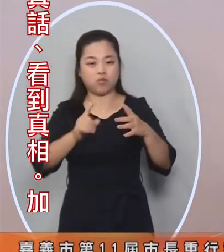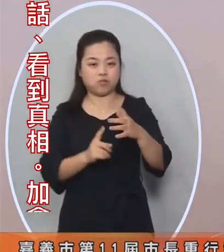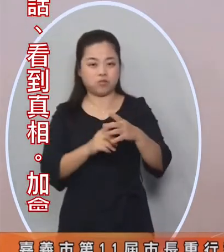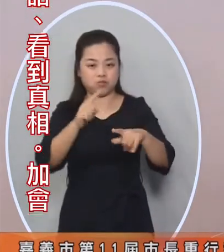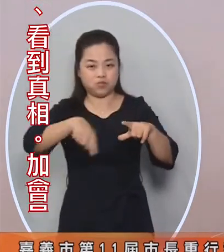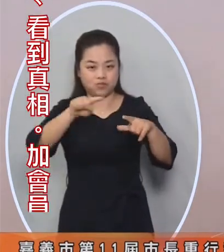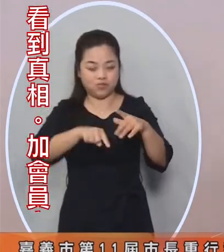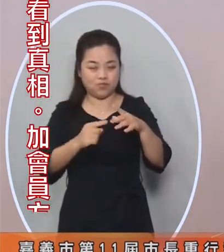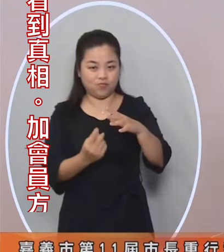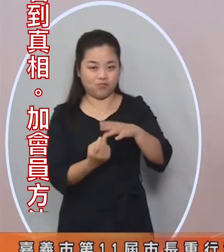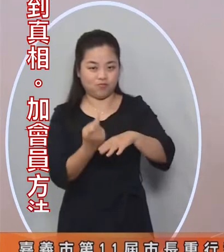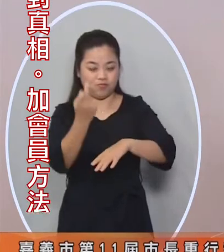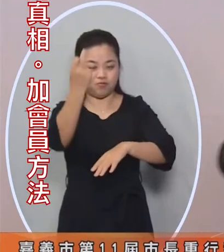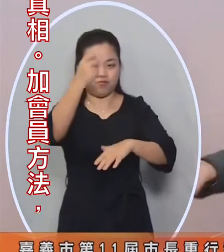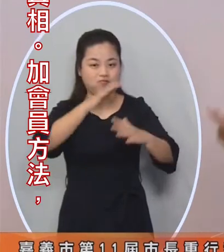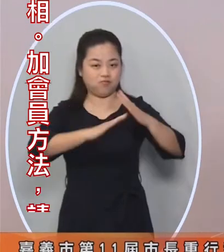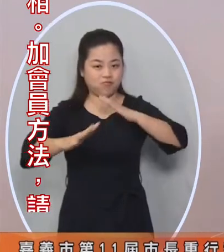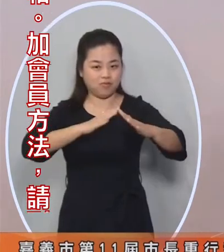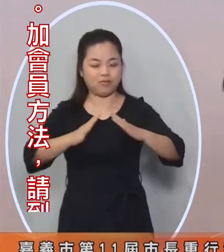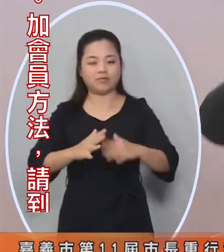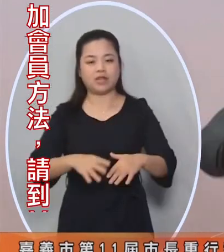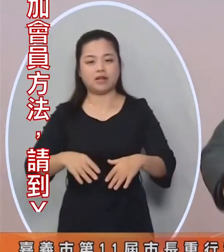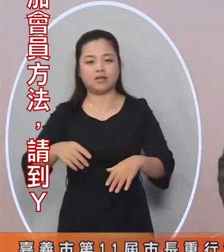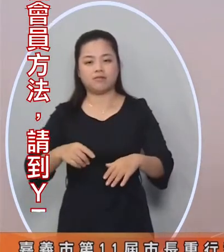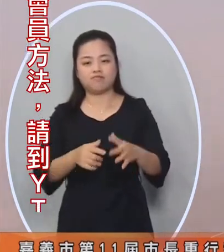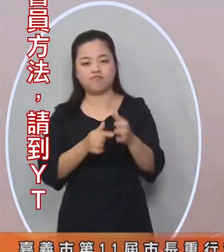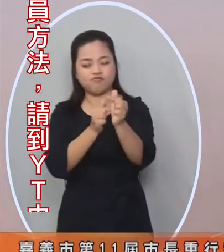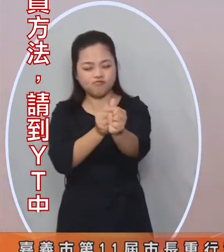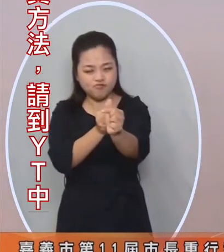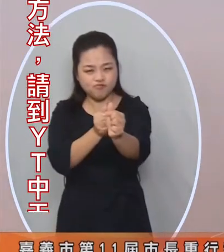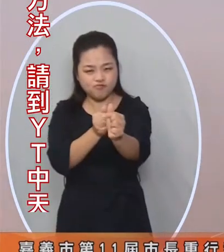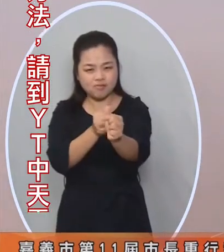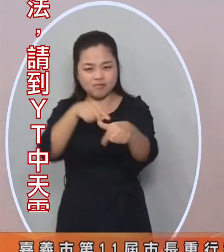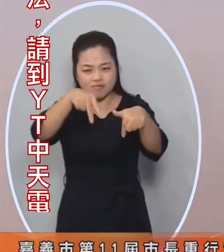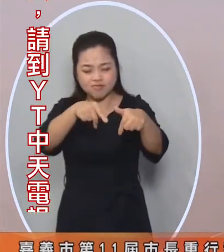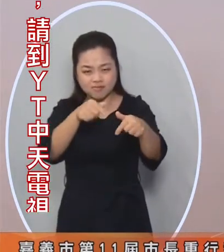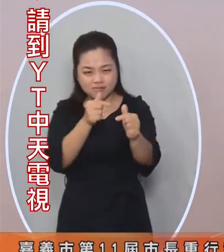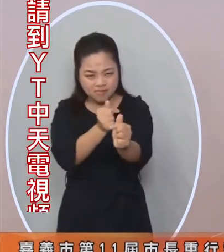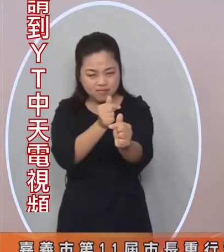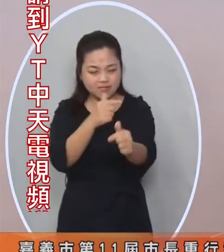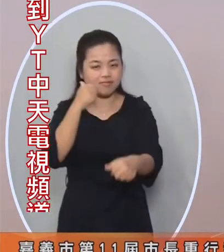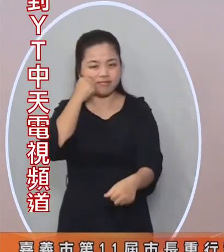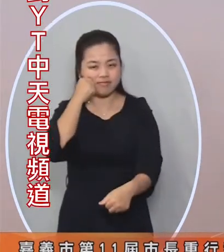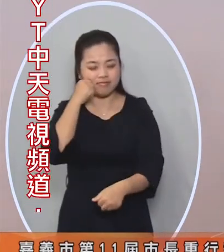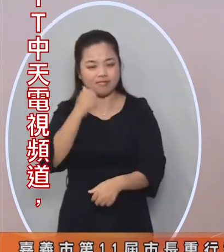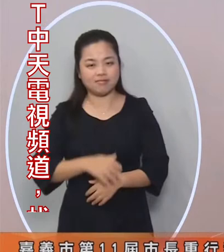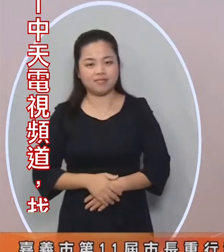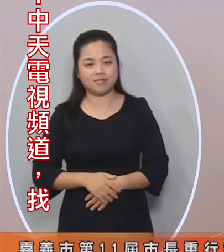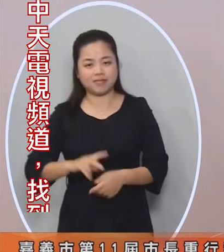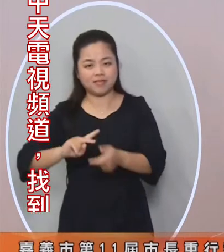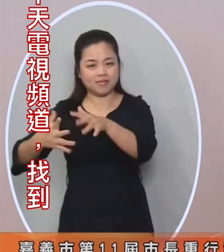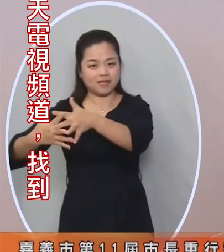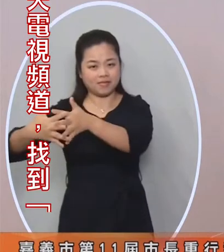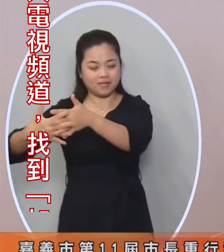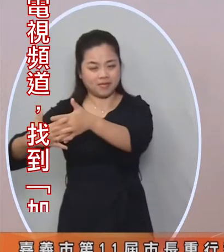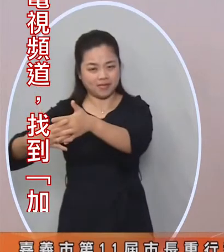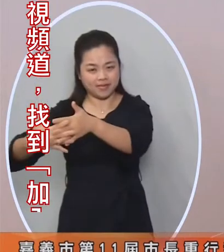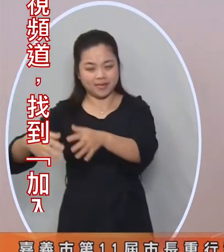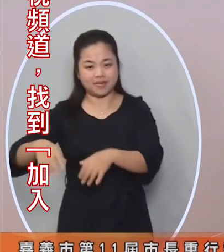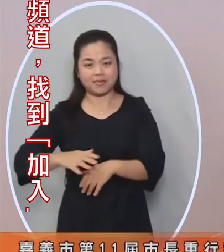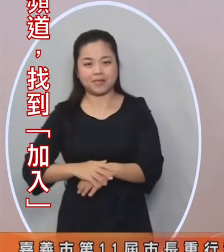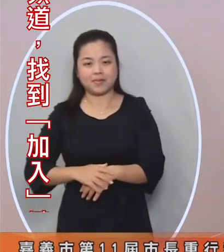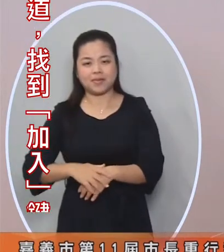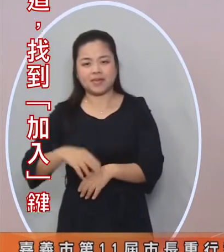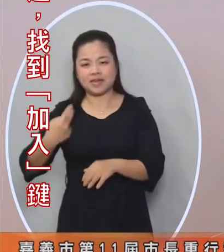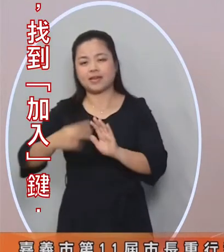你为人造卫星拍落，你拍袂准的，对不？你要讲含美国，啊，你